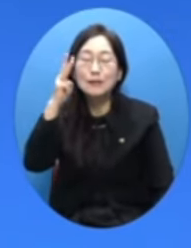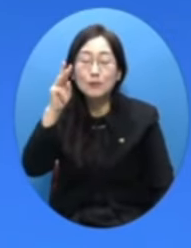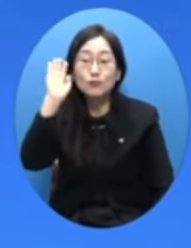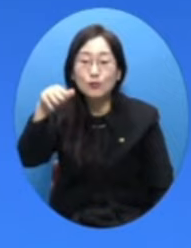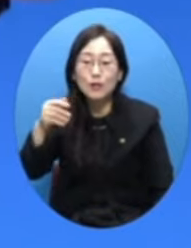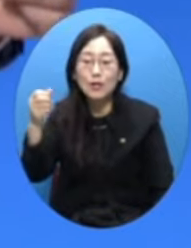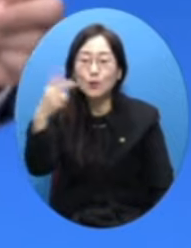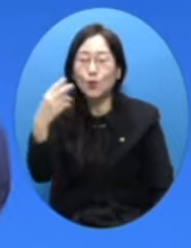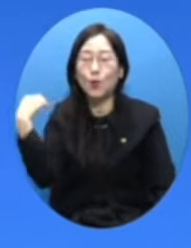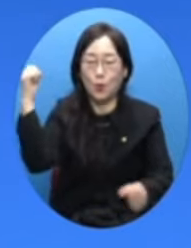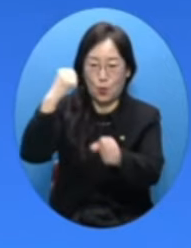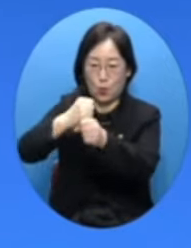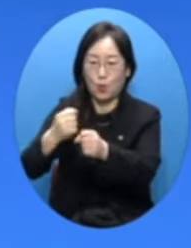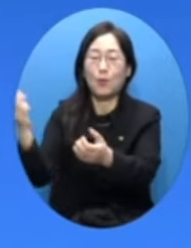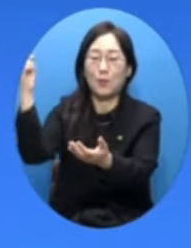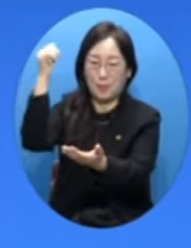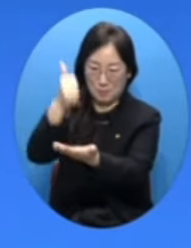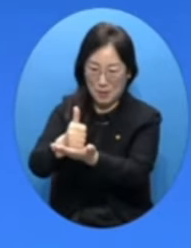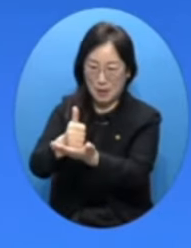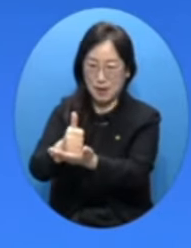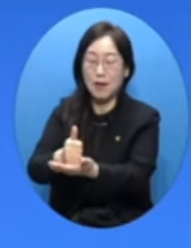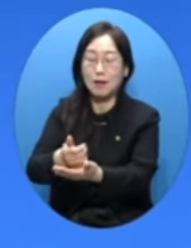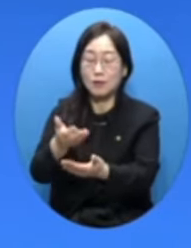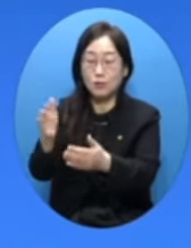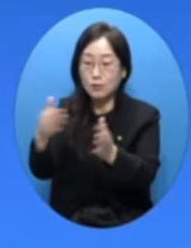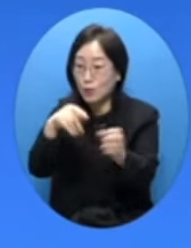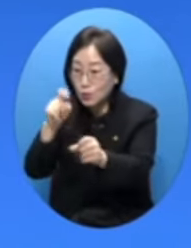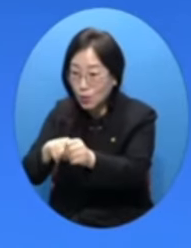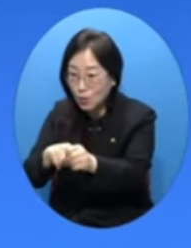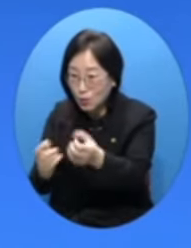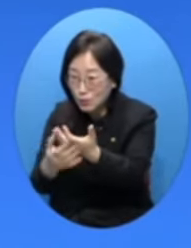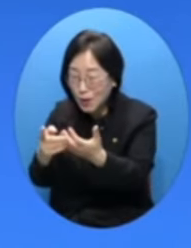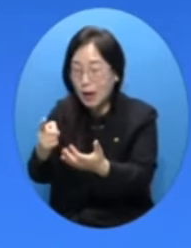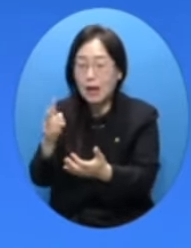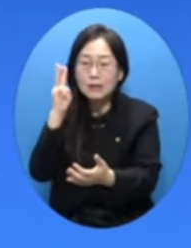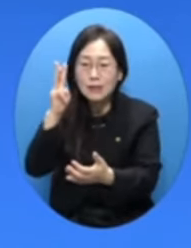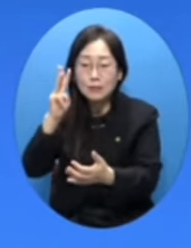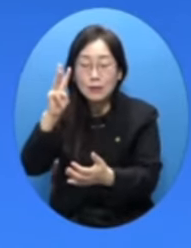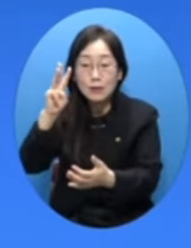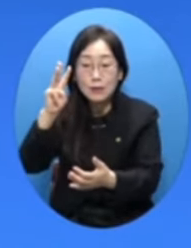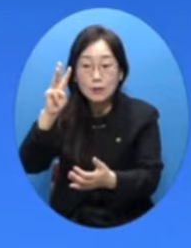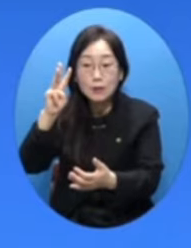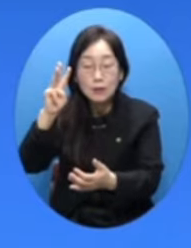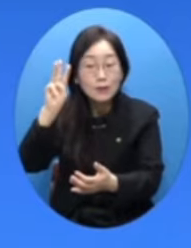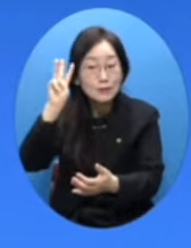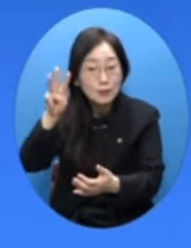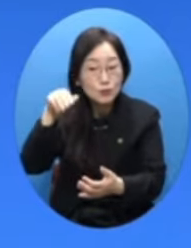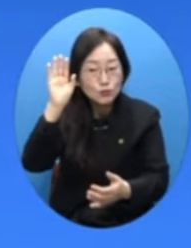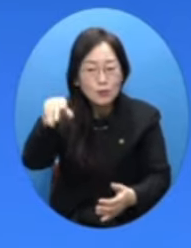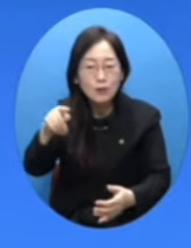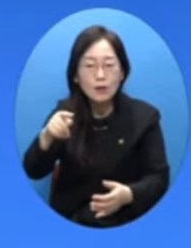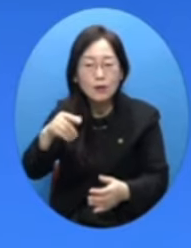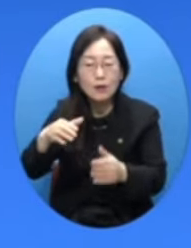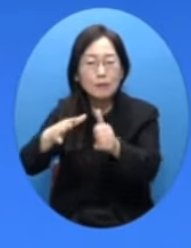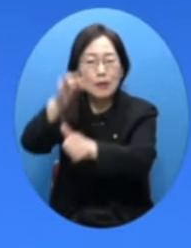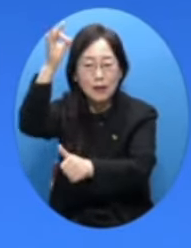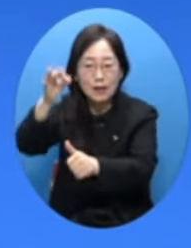자리로 복지될 것입니다. 또 굽는 관원에게는 당신 3일 후에 사형 집행을 당할